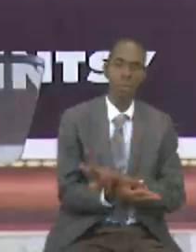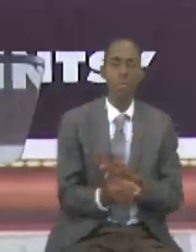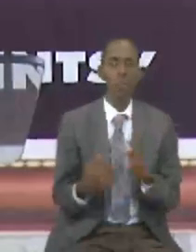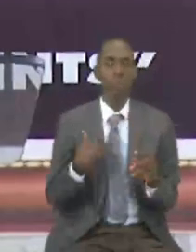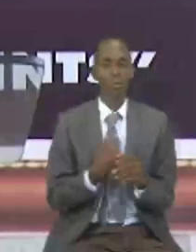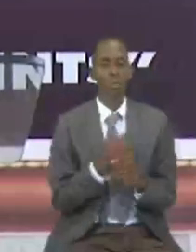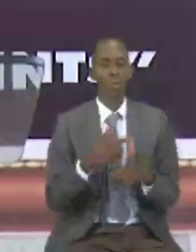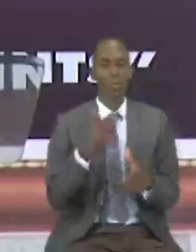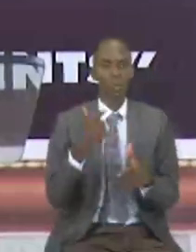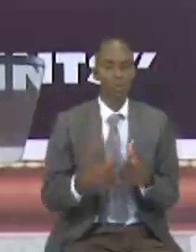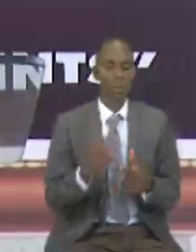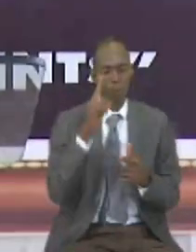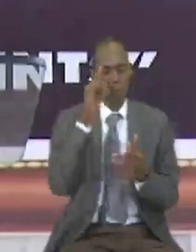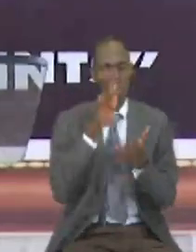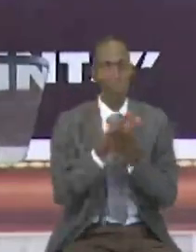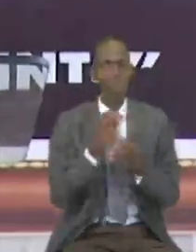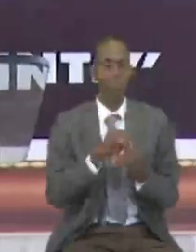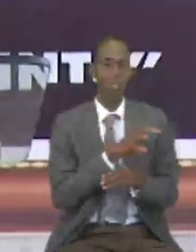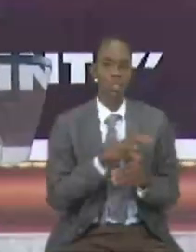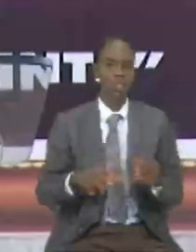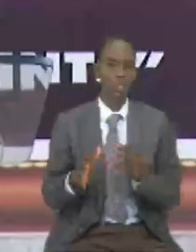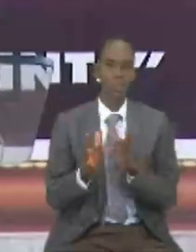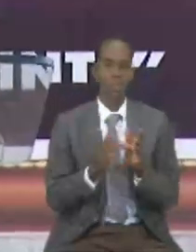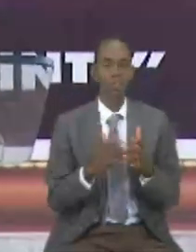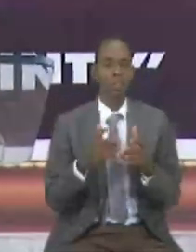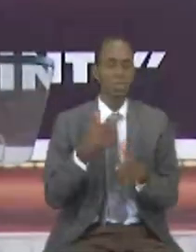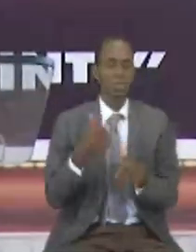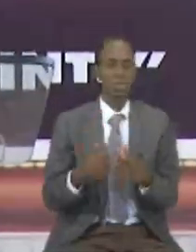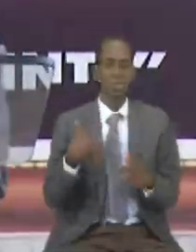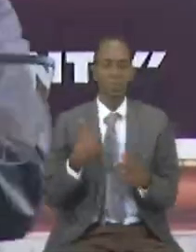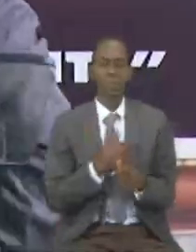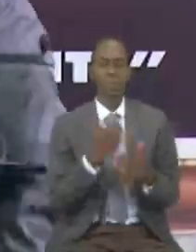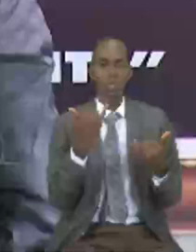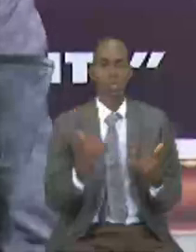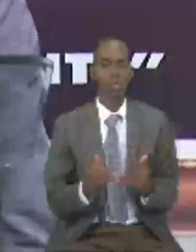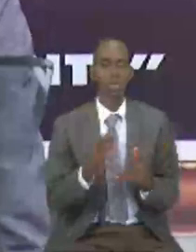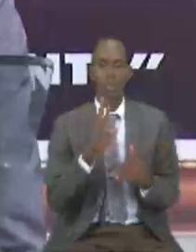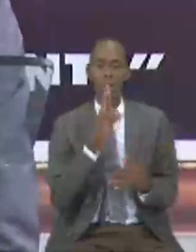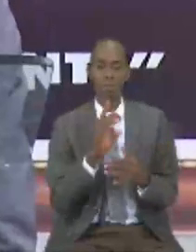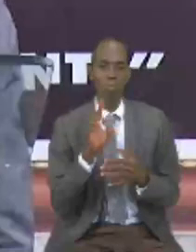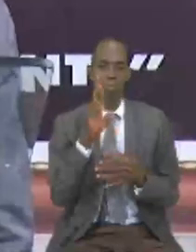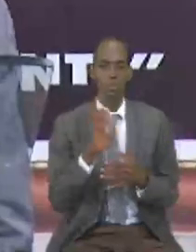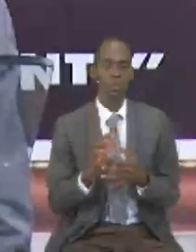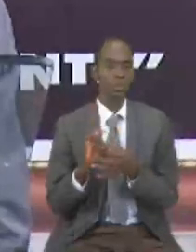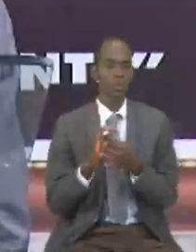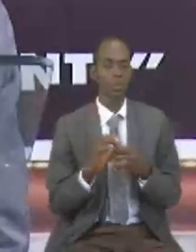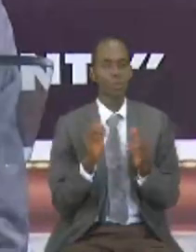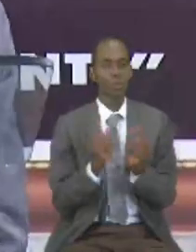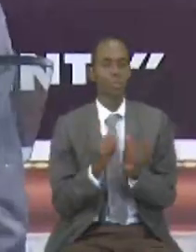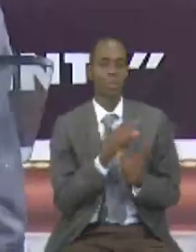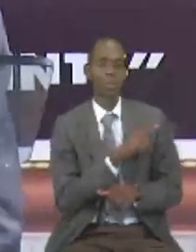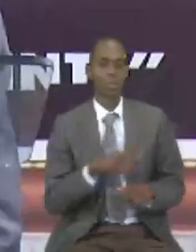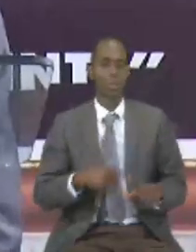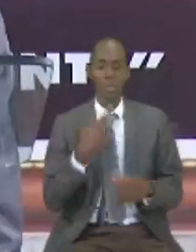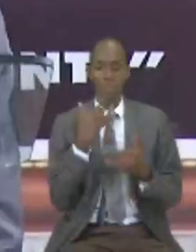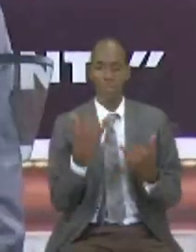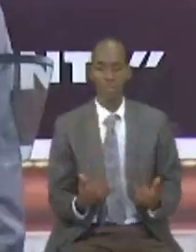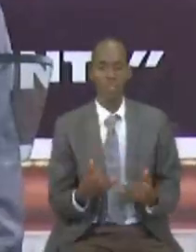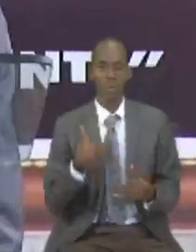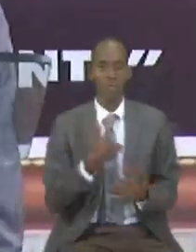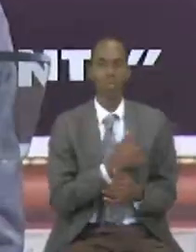croyons au Seigneur Jésus-Christ. Et puis, il y a la réunion avec le Seigneur et la réconciliation avec lui. Mais